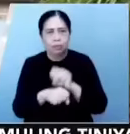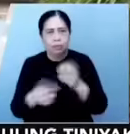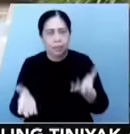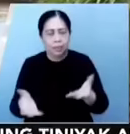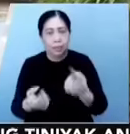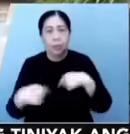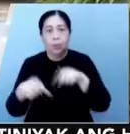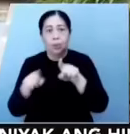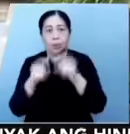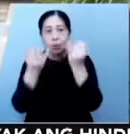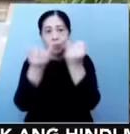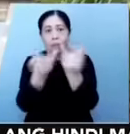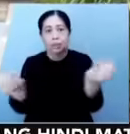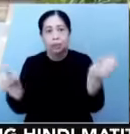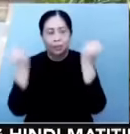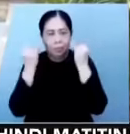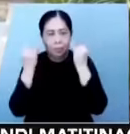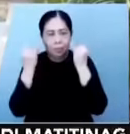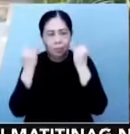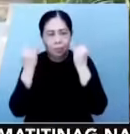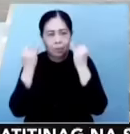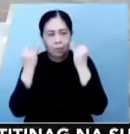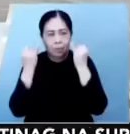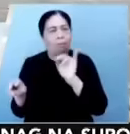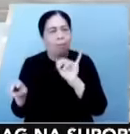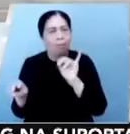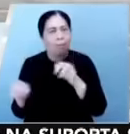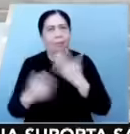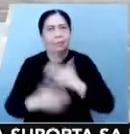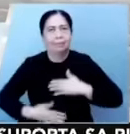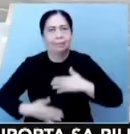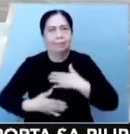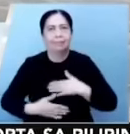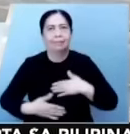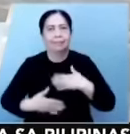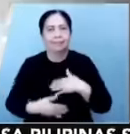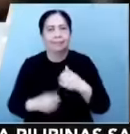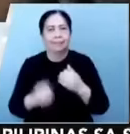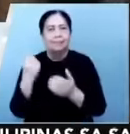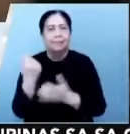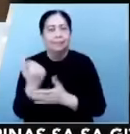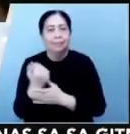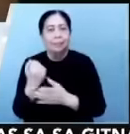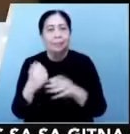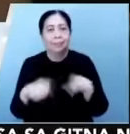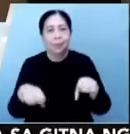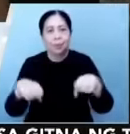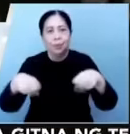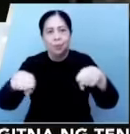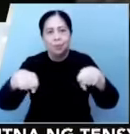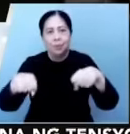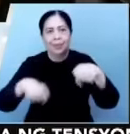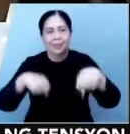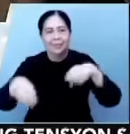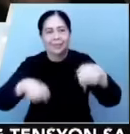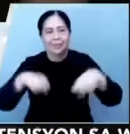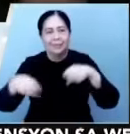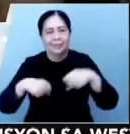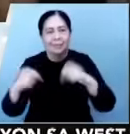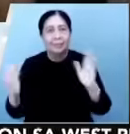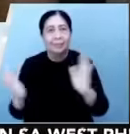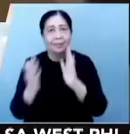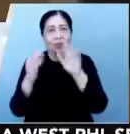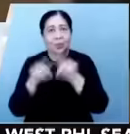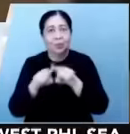kung saan natunghayan niya at kinagiliwan ang bamboo mountain bikes. Hinarap din ni Blinken kasama ni Ambassador Mary